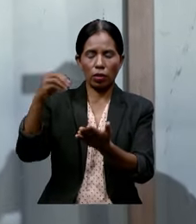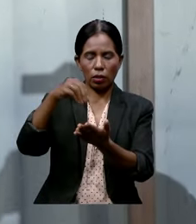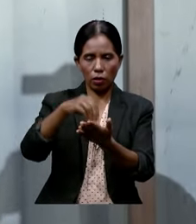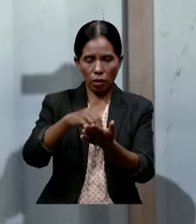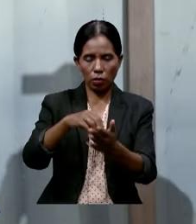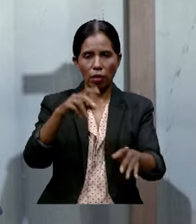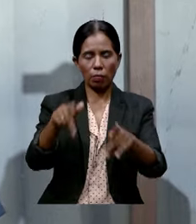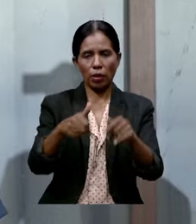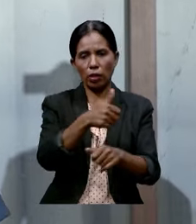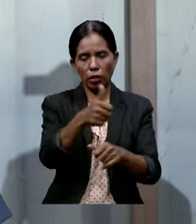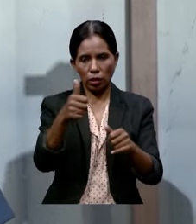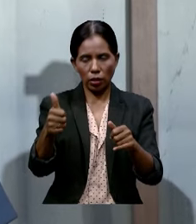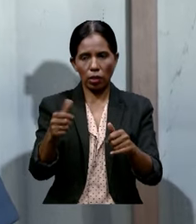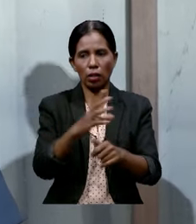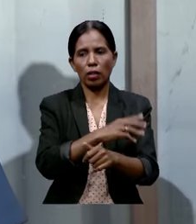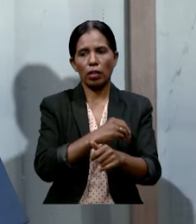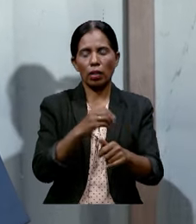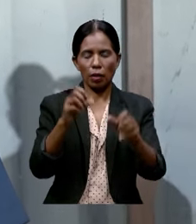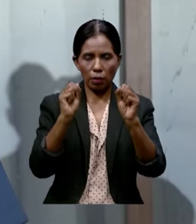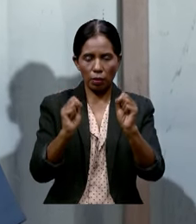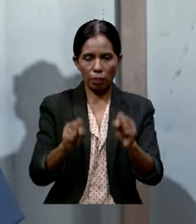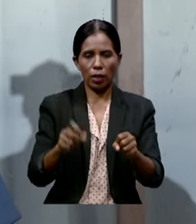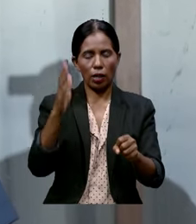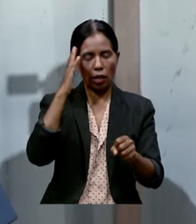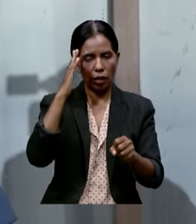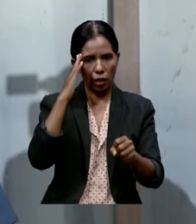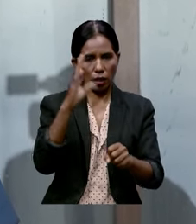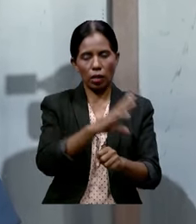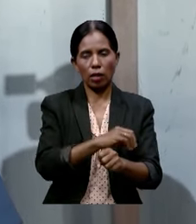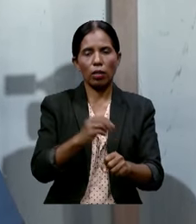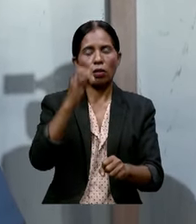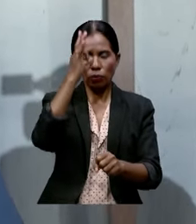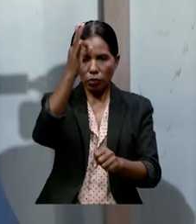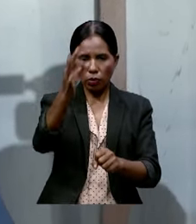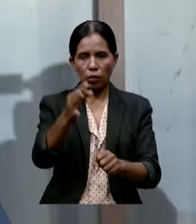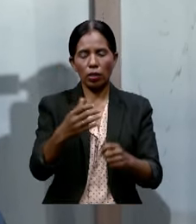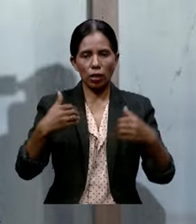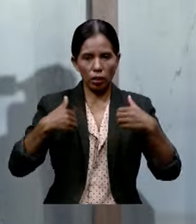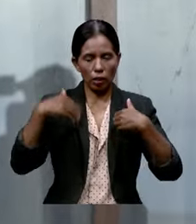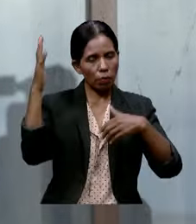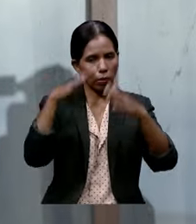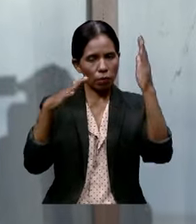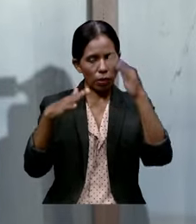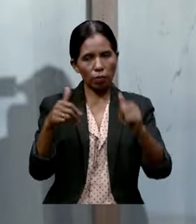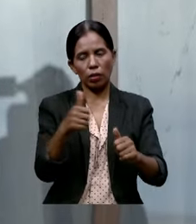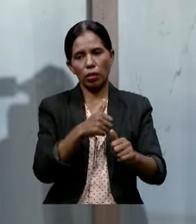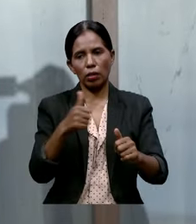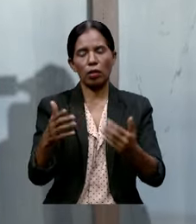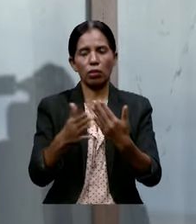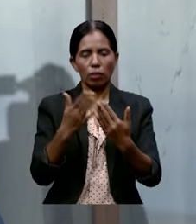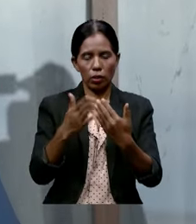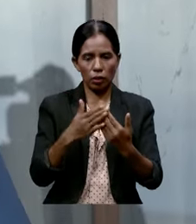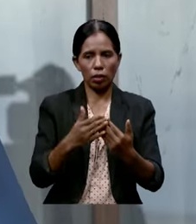pessoal e minha nune bele hate ne katak avamberua ia problema ruma fácil